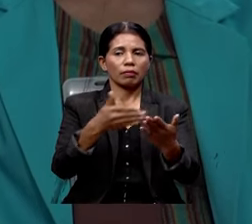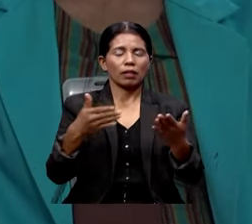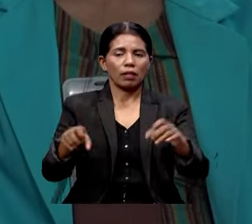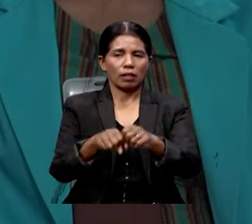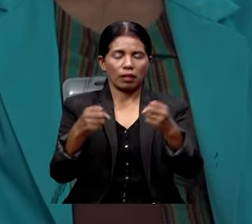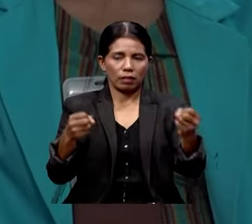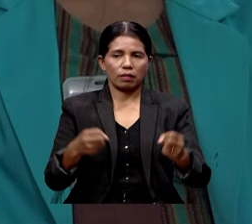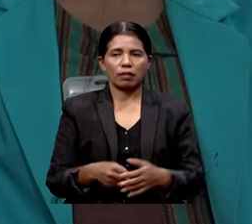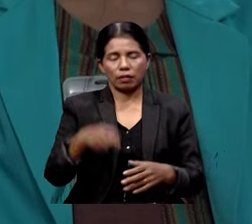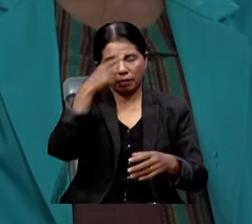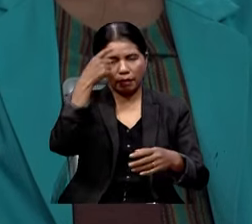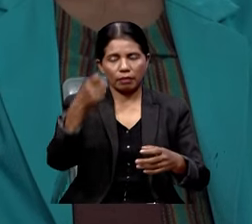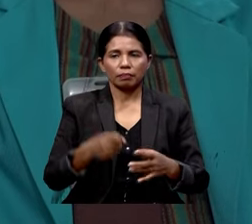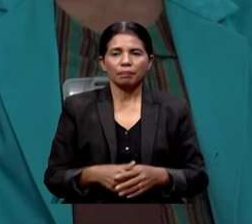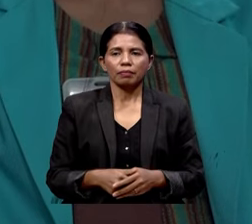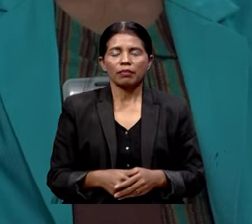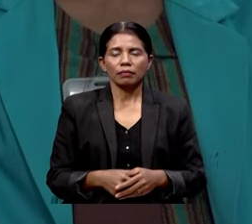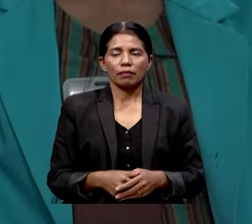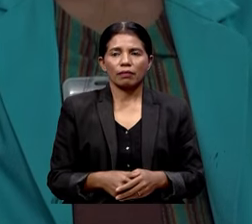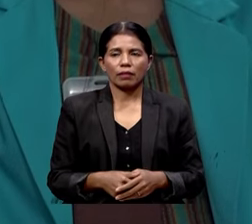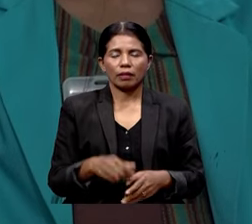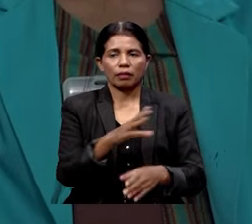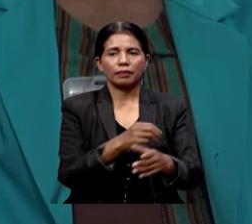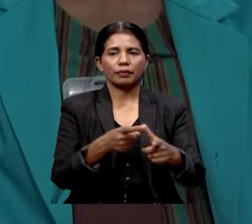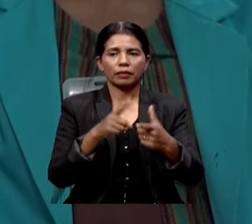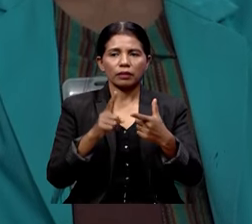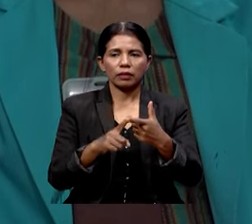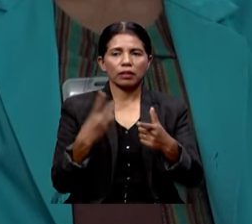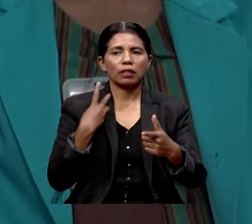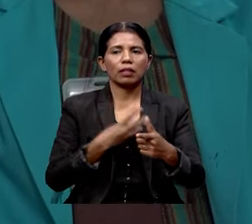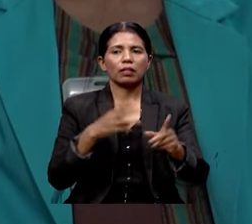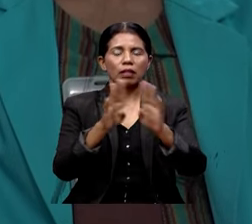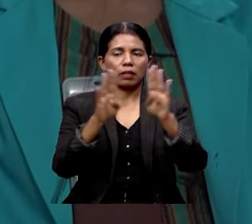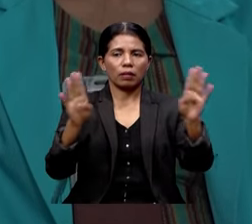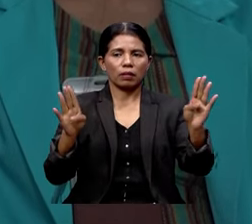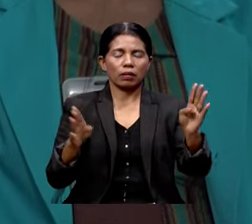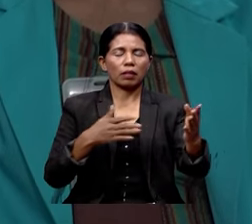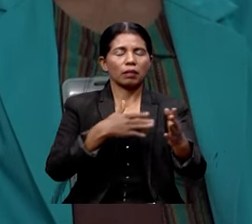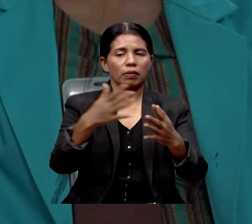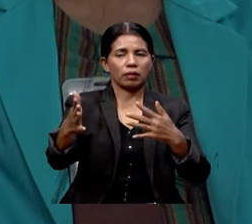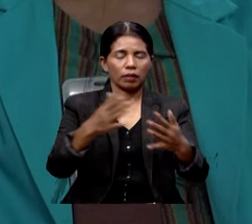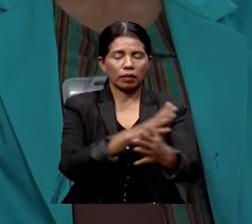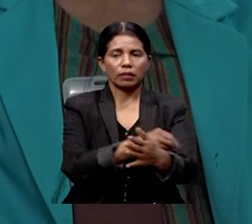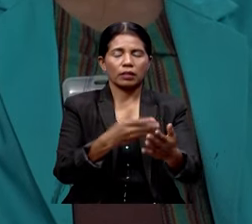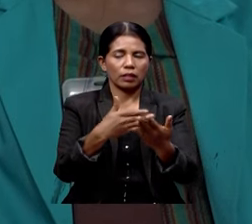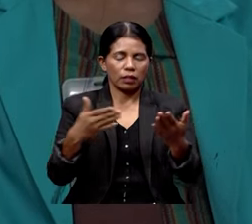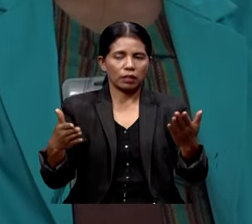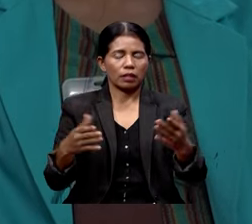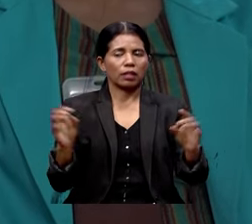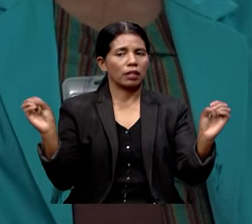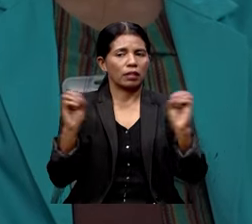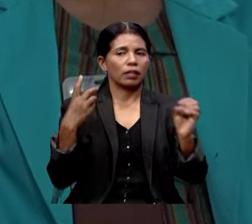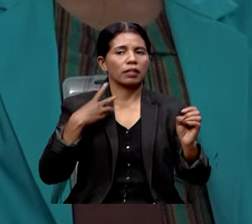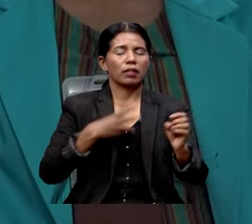liutan tamba ni ya kondisione pelumer sita loke para anin tamasai loke sane selai te